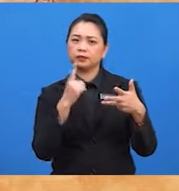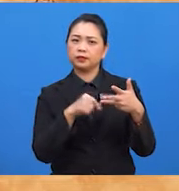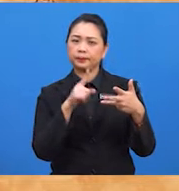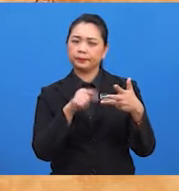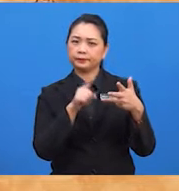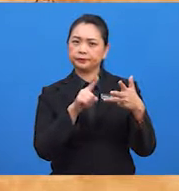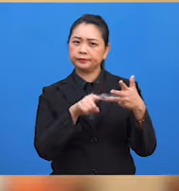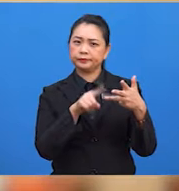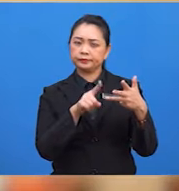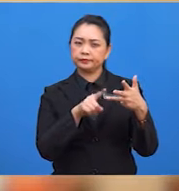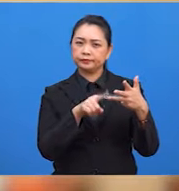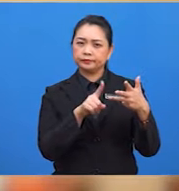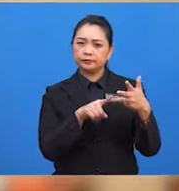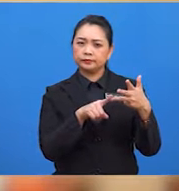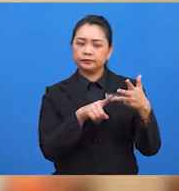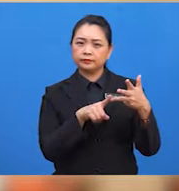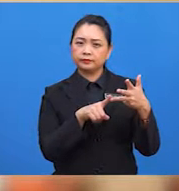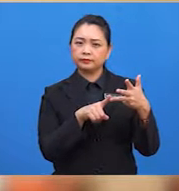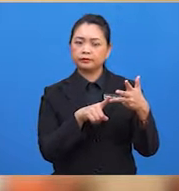sudah. Jadi tamadun apakah ini?